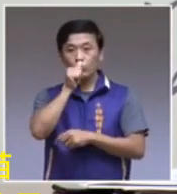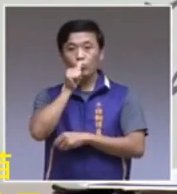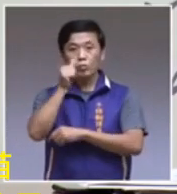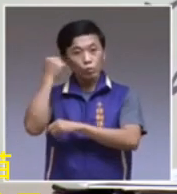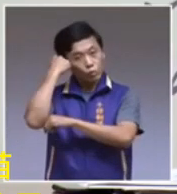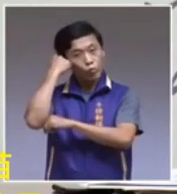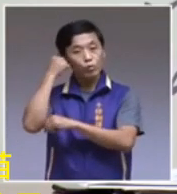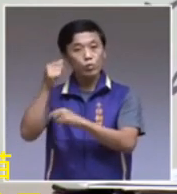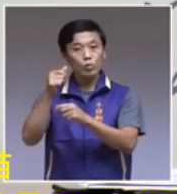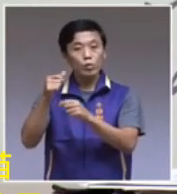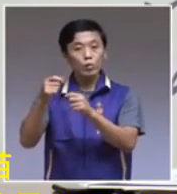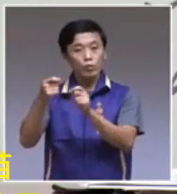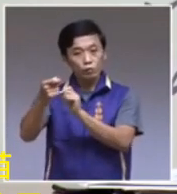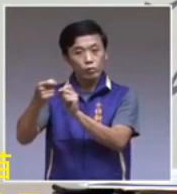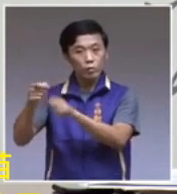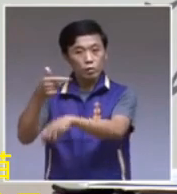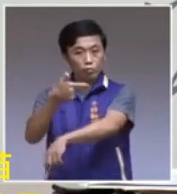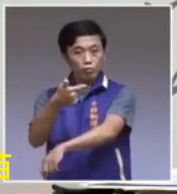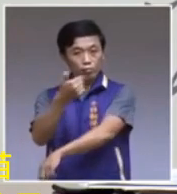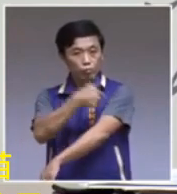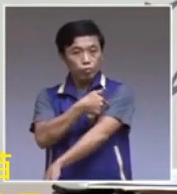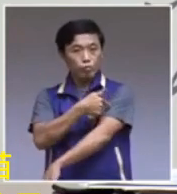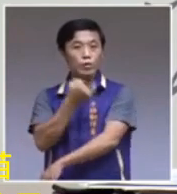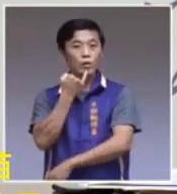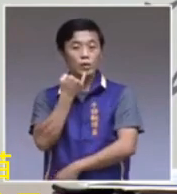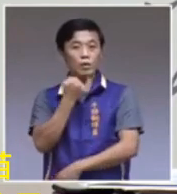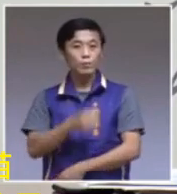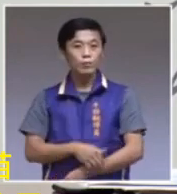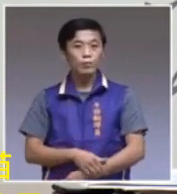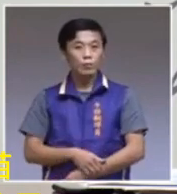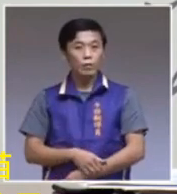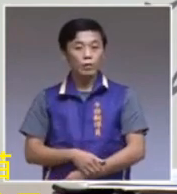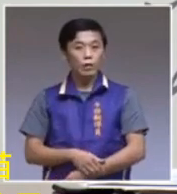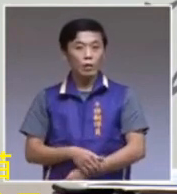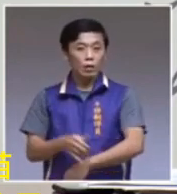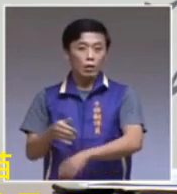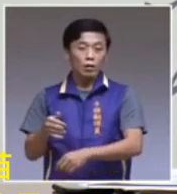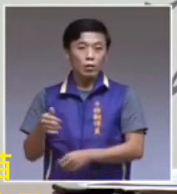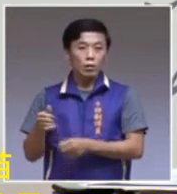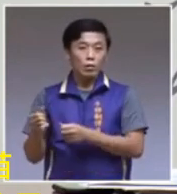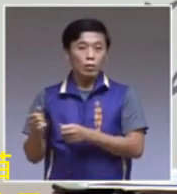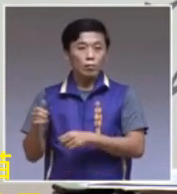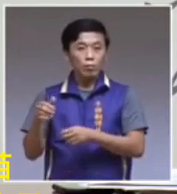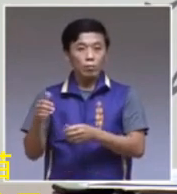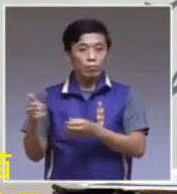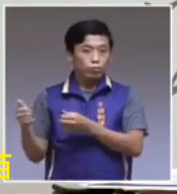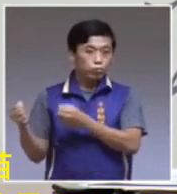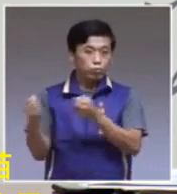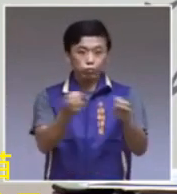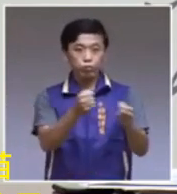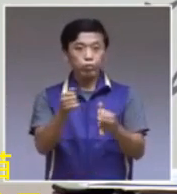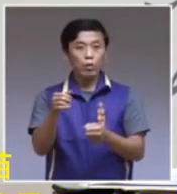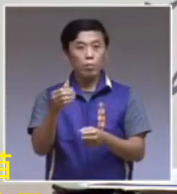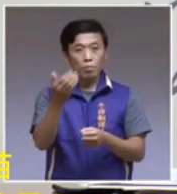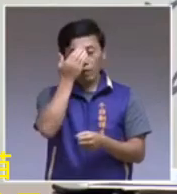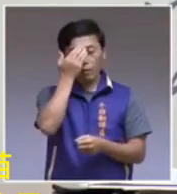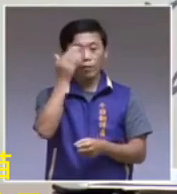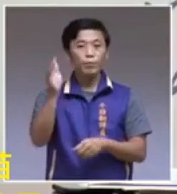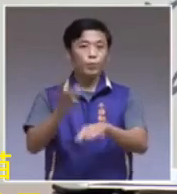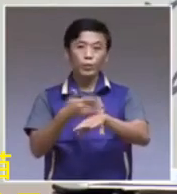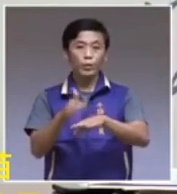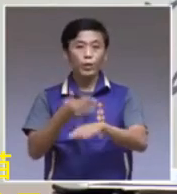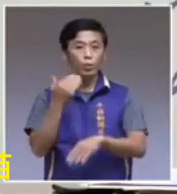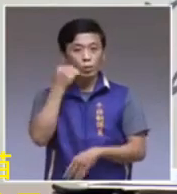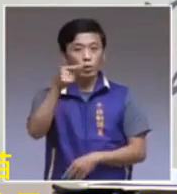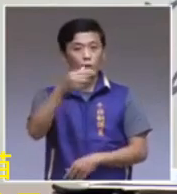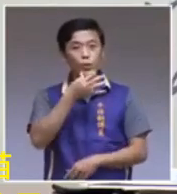去接种，那这样子可以避免比较不用舟车劳顿哈， 那如果有疑虑的话，也可以